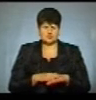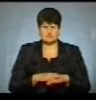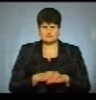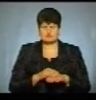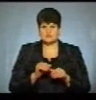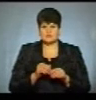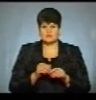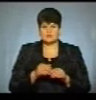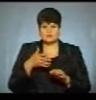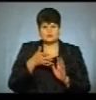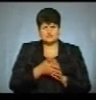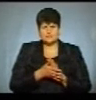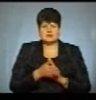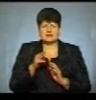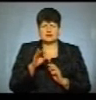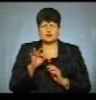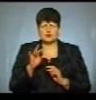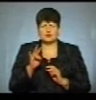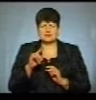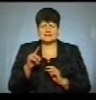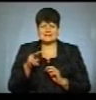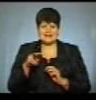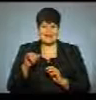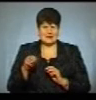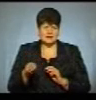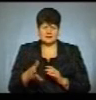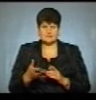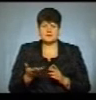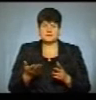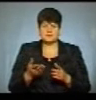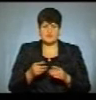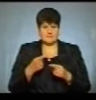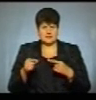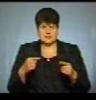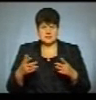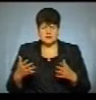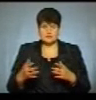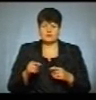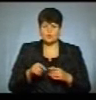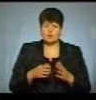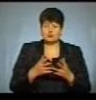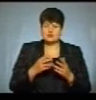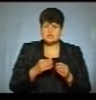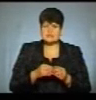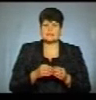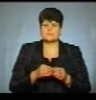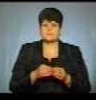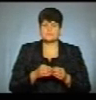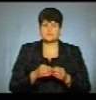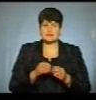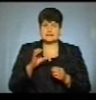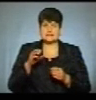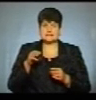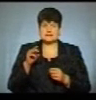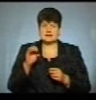віддиференціювати від звичайного гострого тонзиліту, який викликається будь-якими іншими збудниками, від, в тому числі від